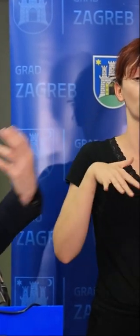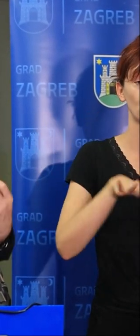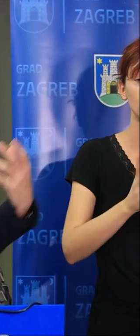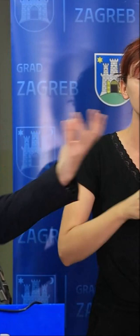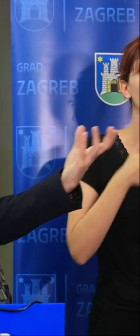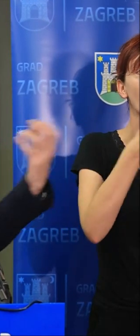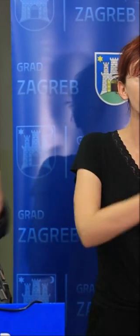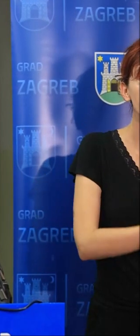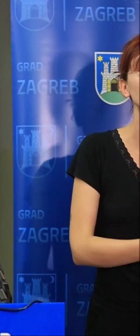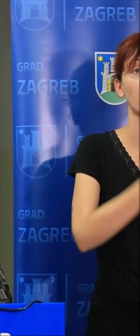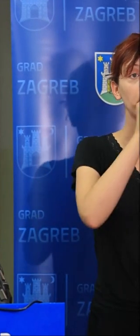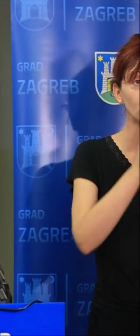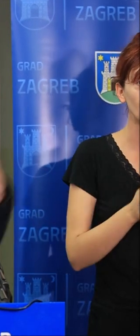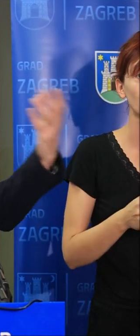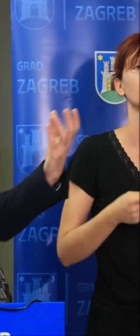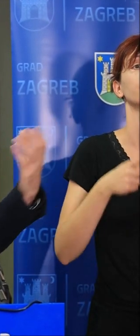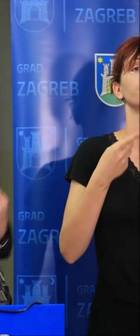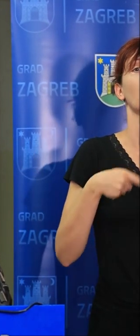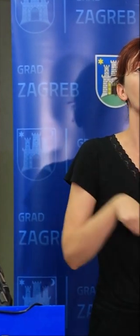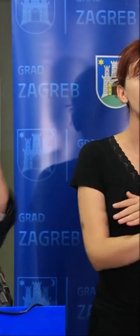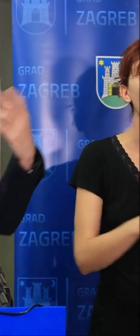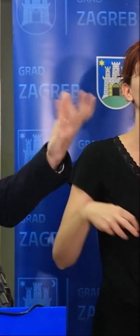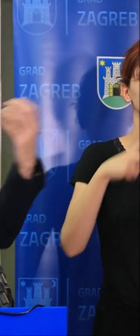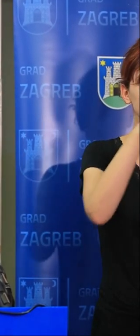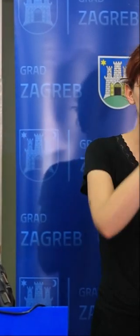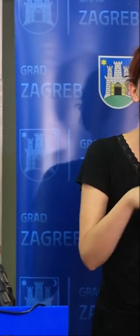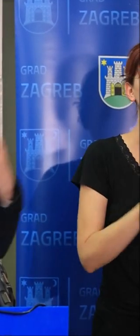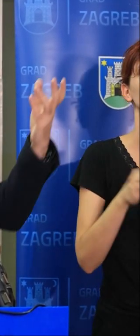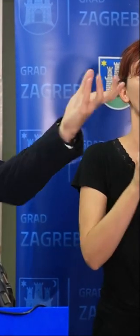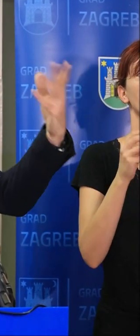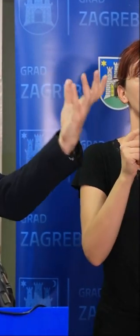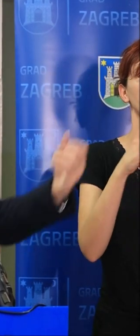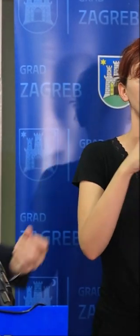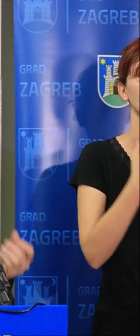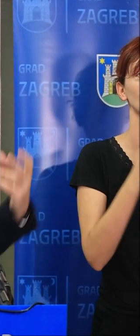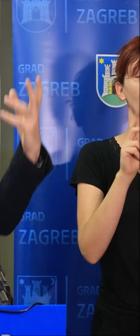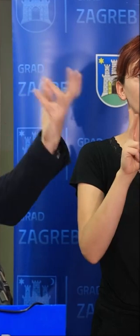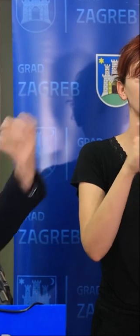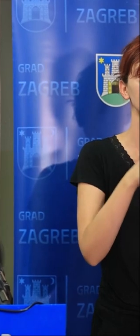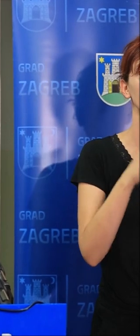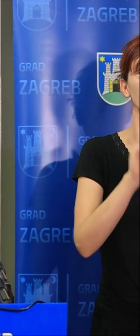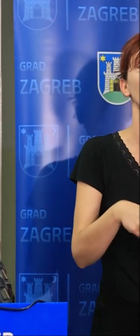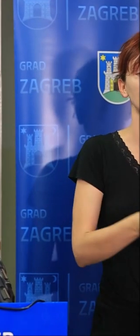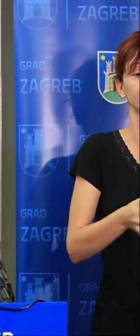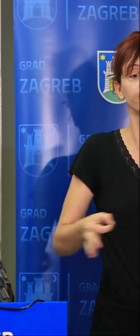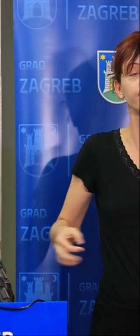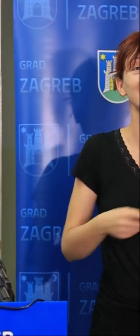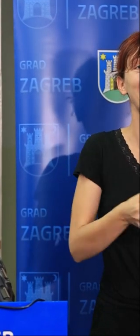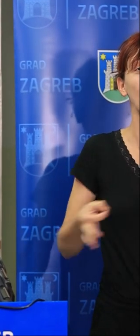vrlo rijetko naseljenim četvrtima kao što je Brezovica, pa trebate povući kilometar cijevi radi nekoliko